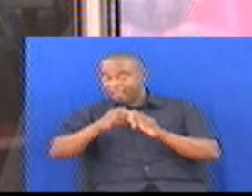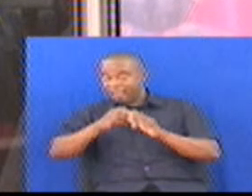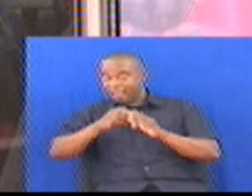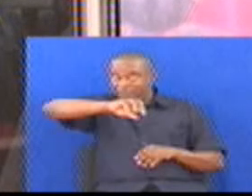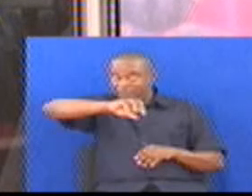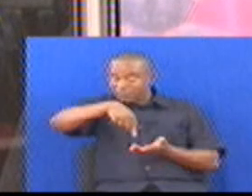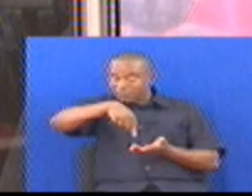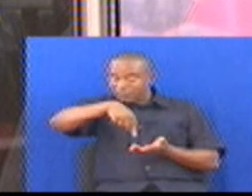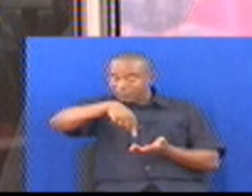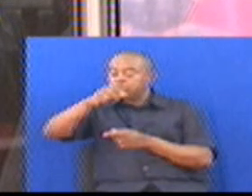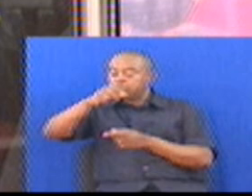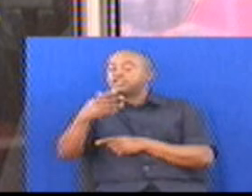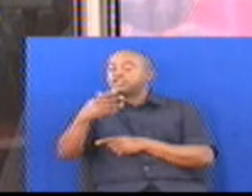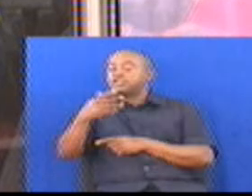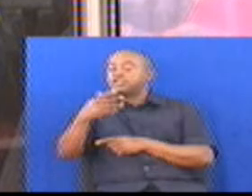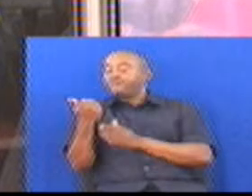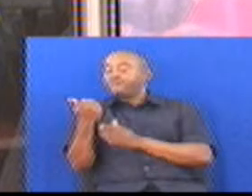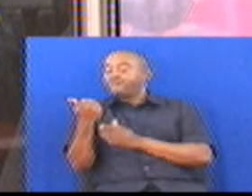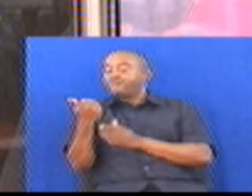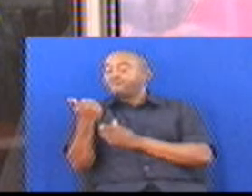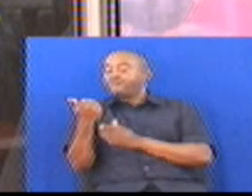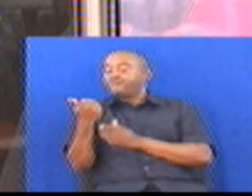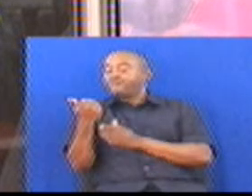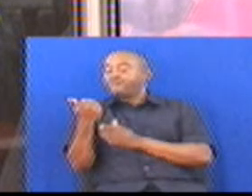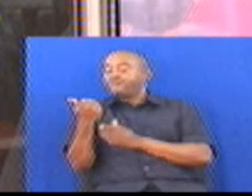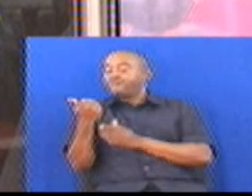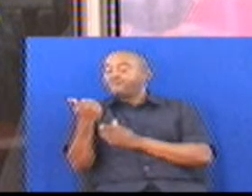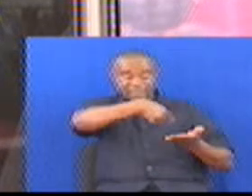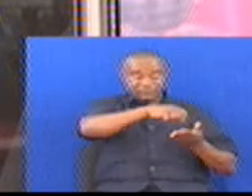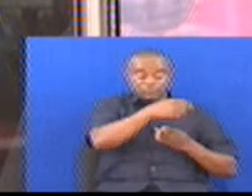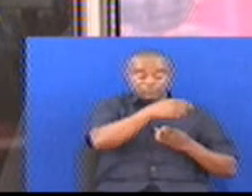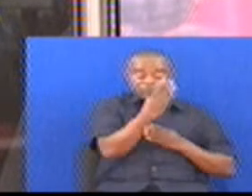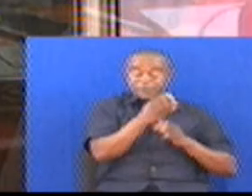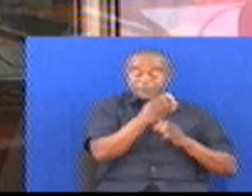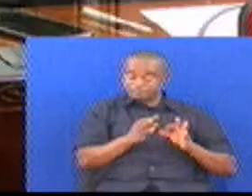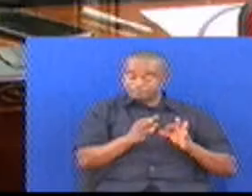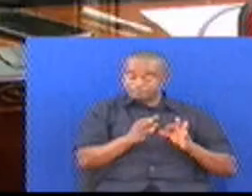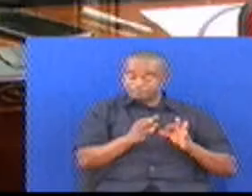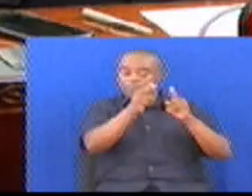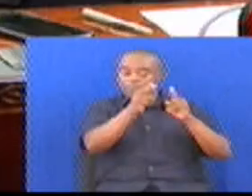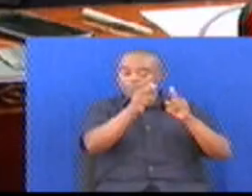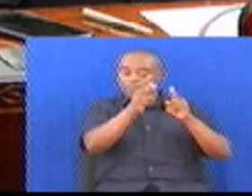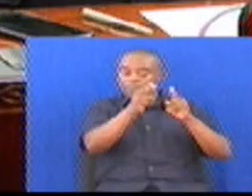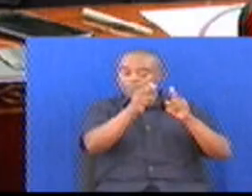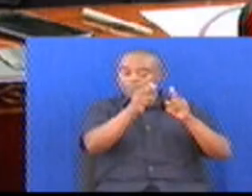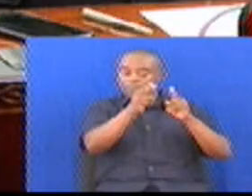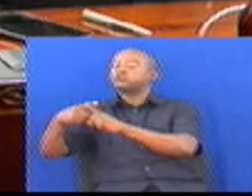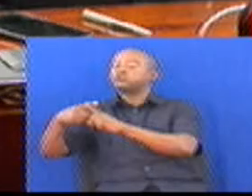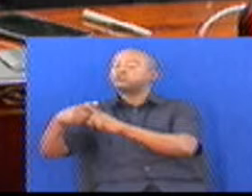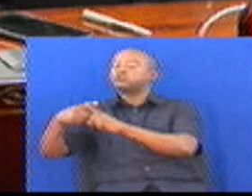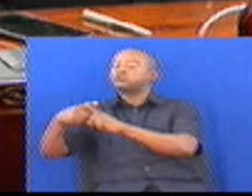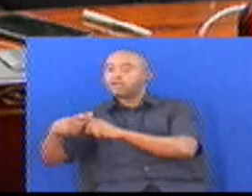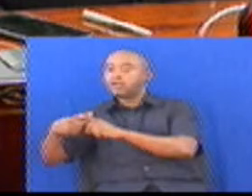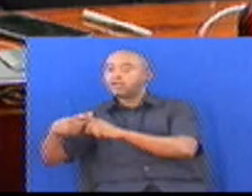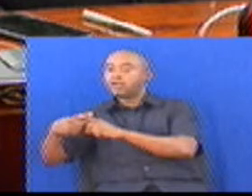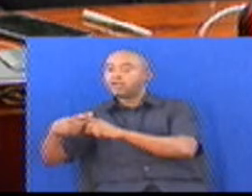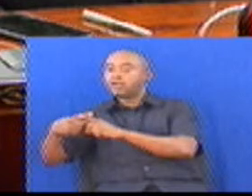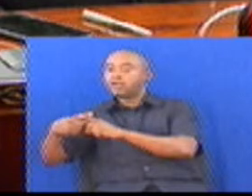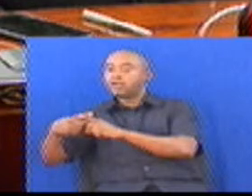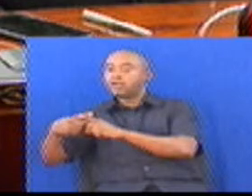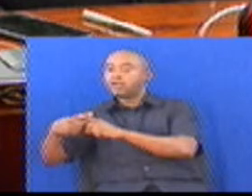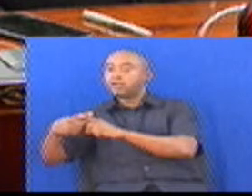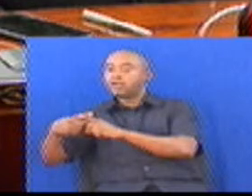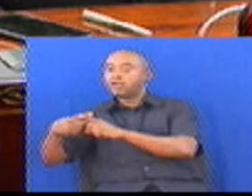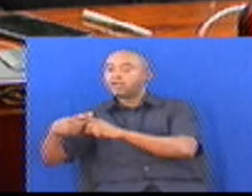nchini. Imekamilisha ujenzi wa vituo 4 vya umahiri kule Bukoba, Handeni, Bariadi na Musoba. Ujenzi wa viwanda 2